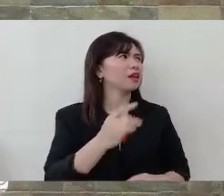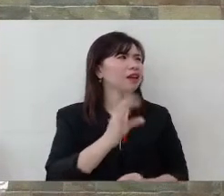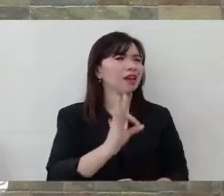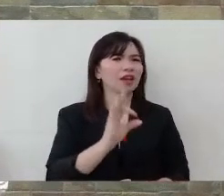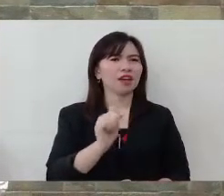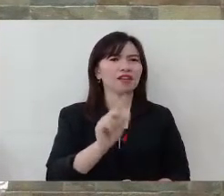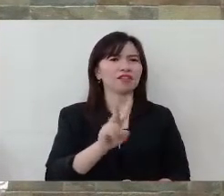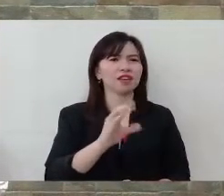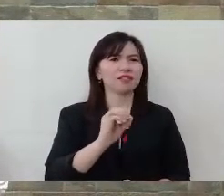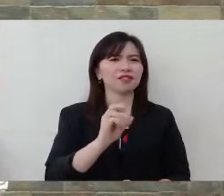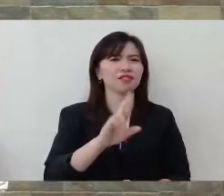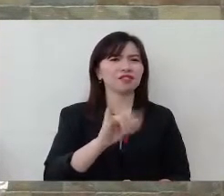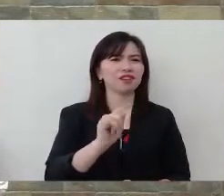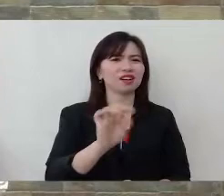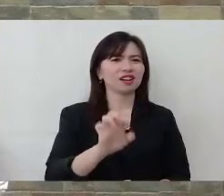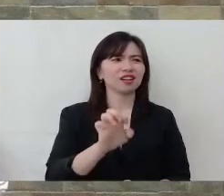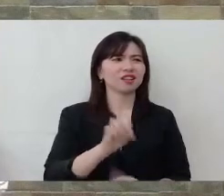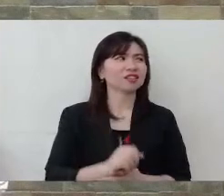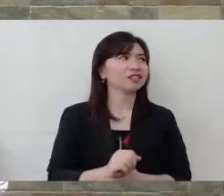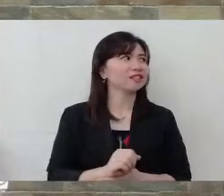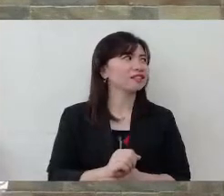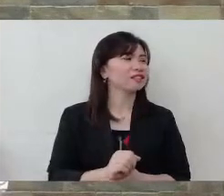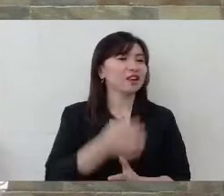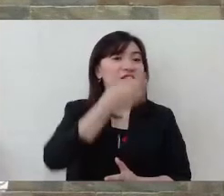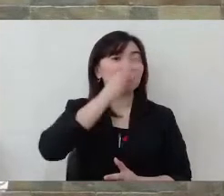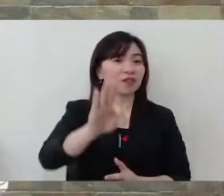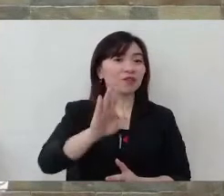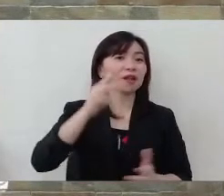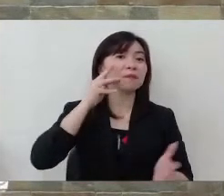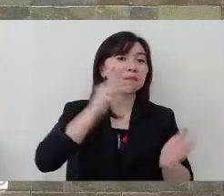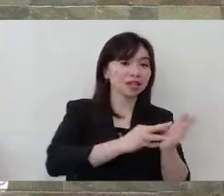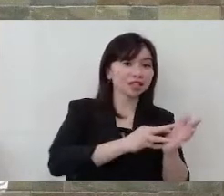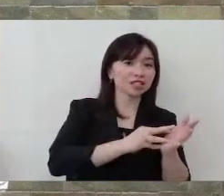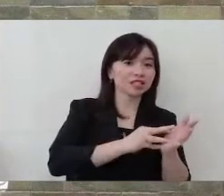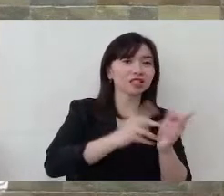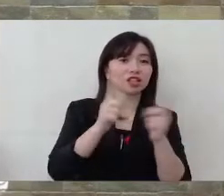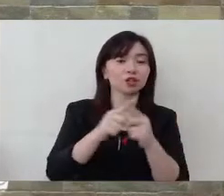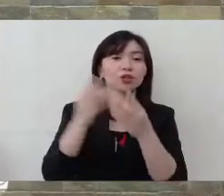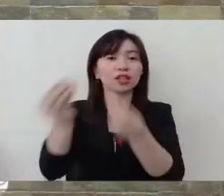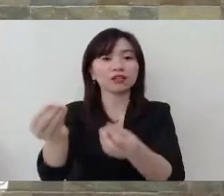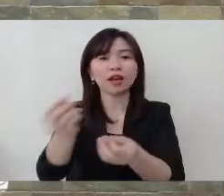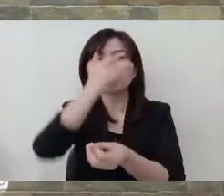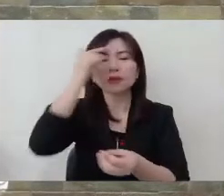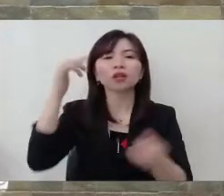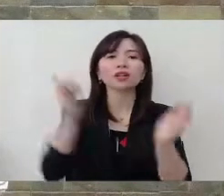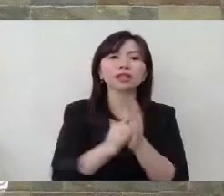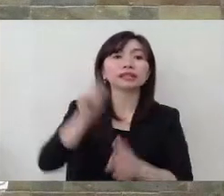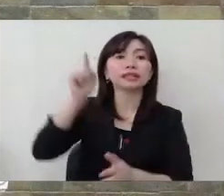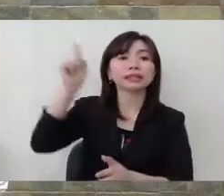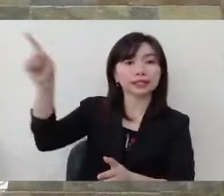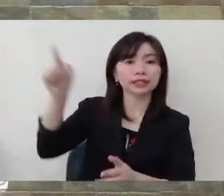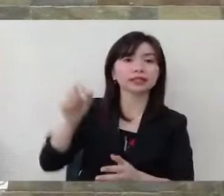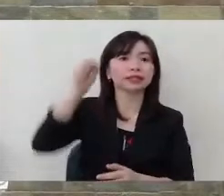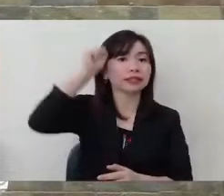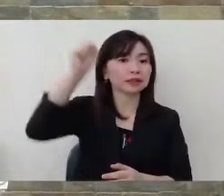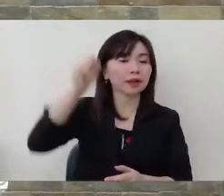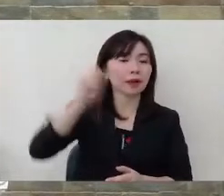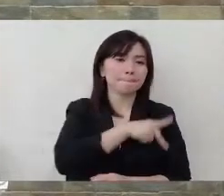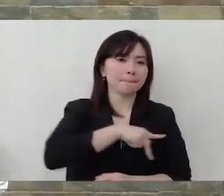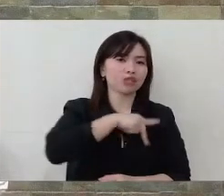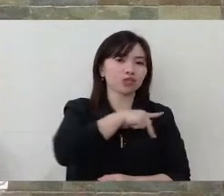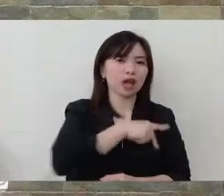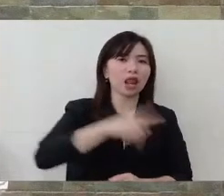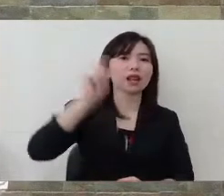because it involves my personal testimony. It involves my personal testimony. That is why, young people, this